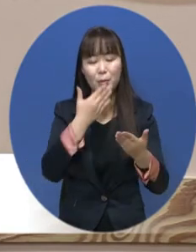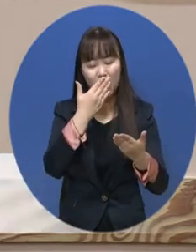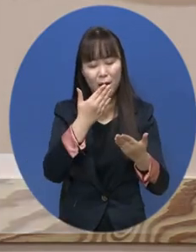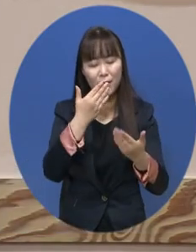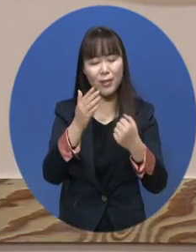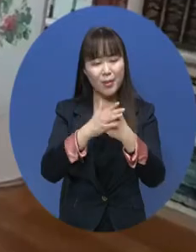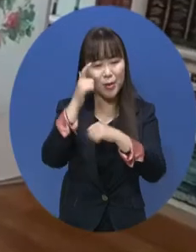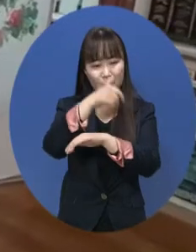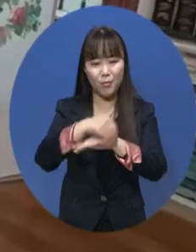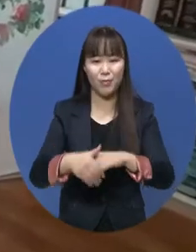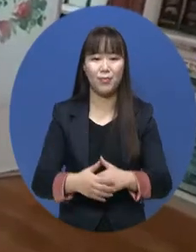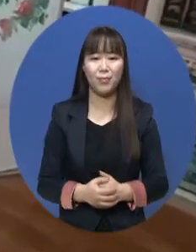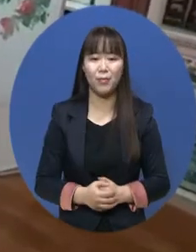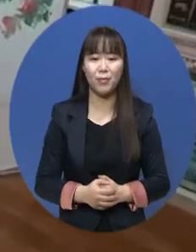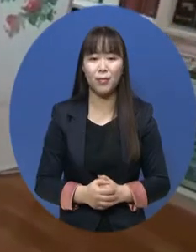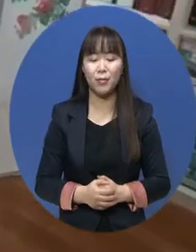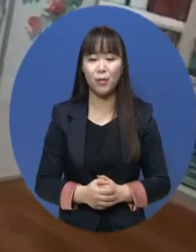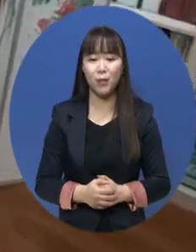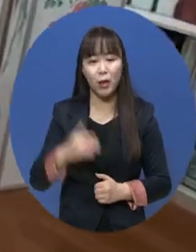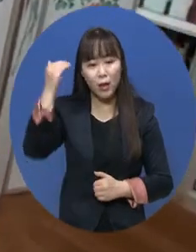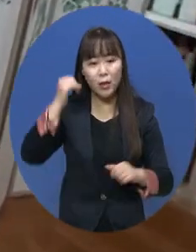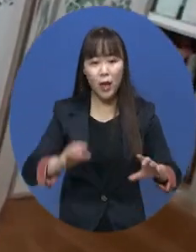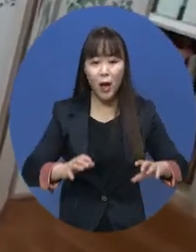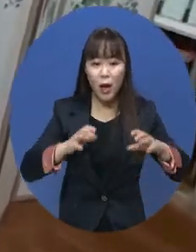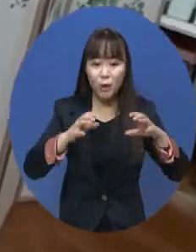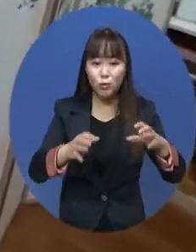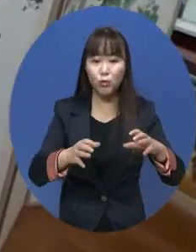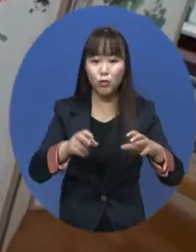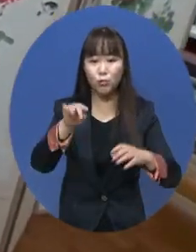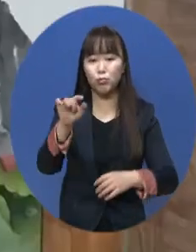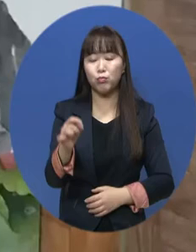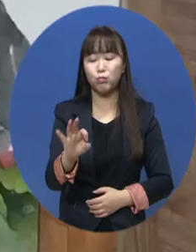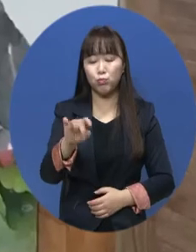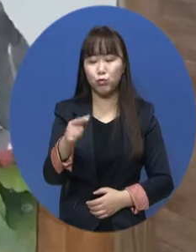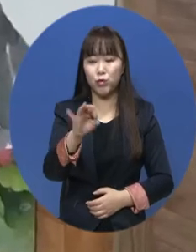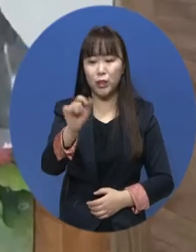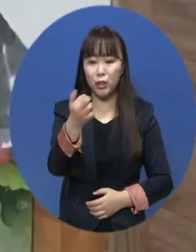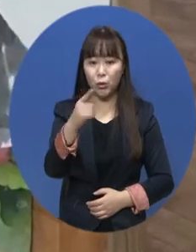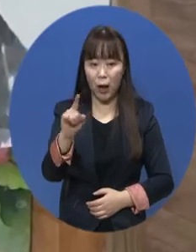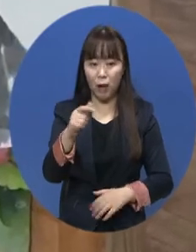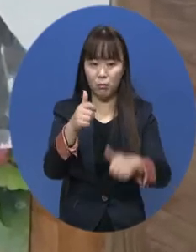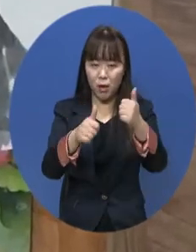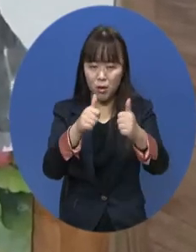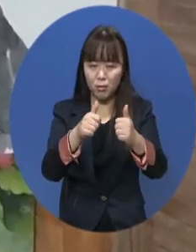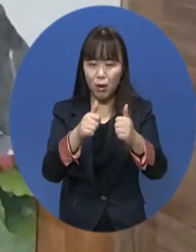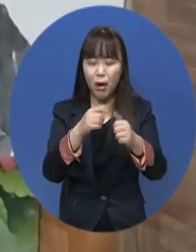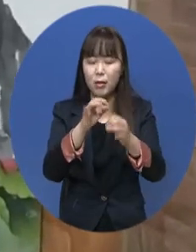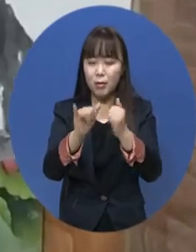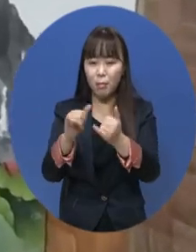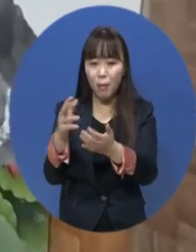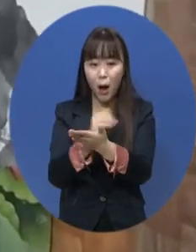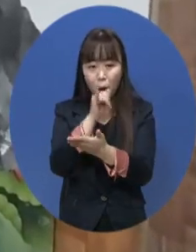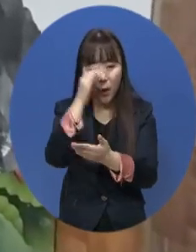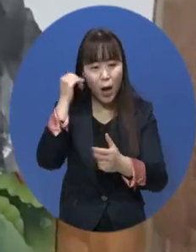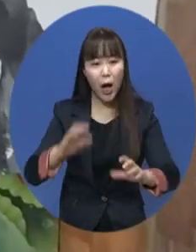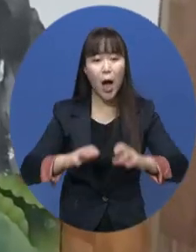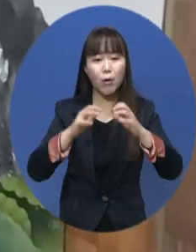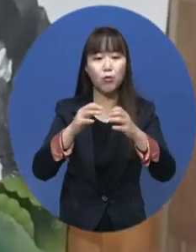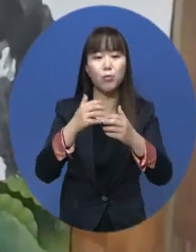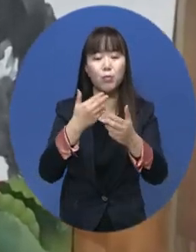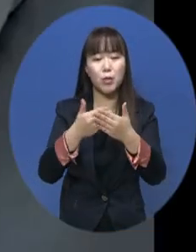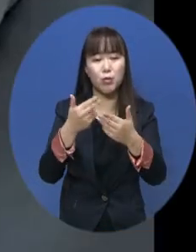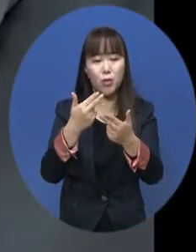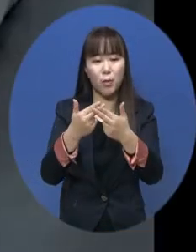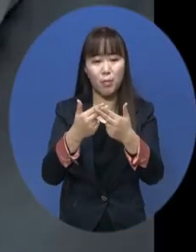기획하게 됐습니다. 황 작가는 대한민국 문인화대전 특선 등을 다수 수상하고 현재는 한국미술협회